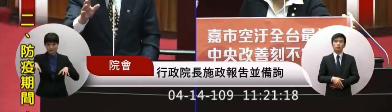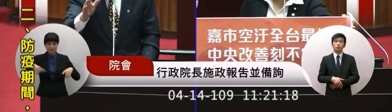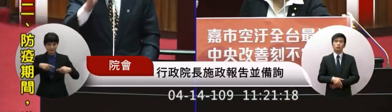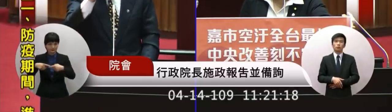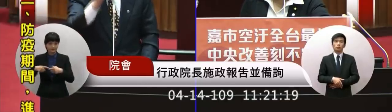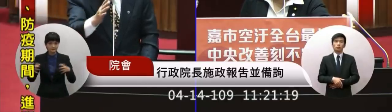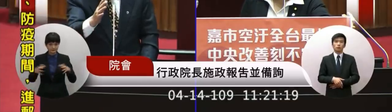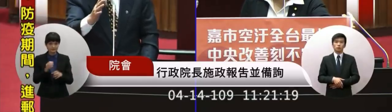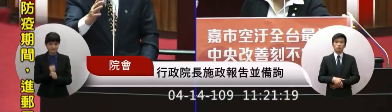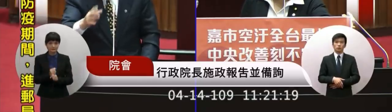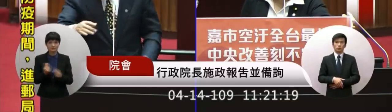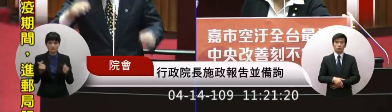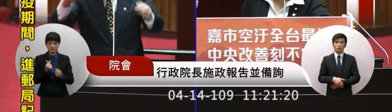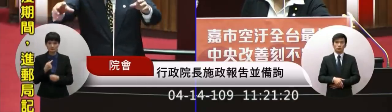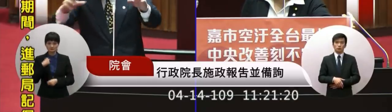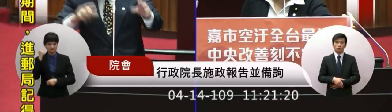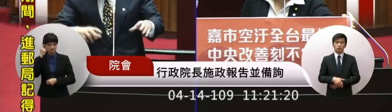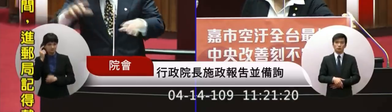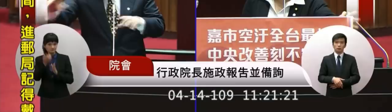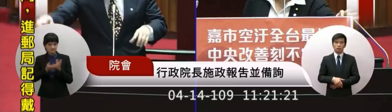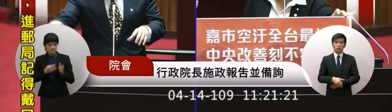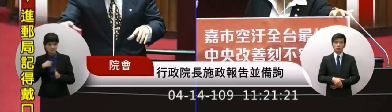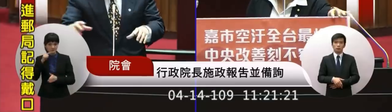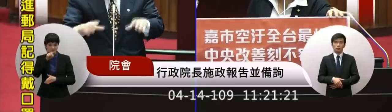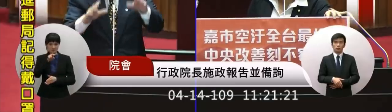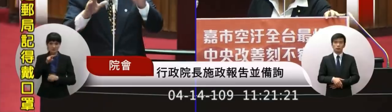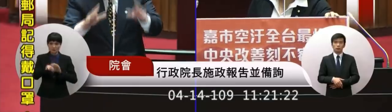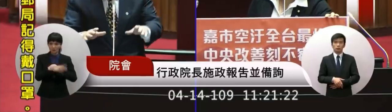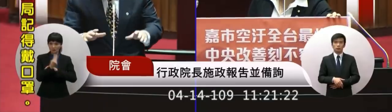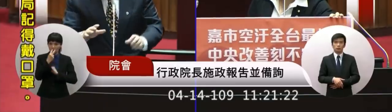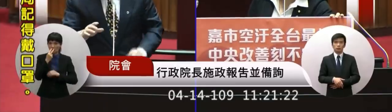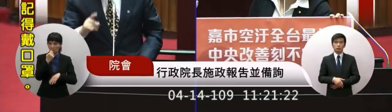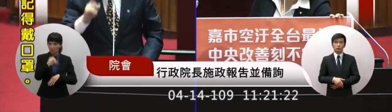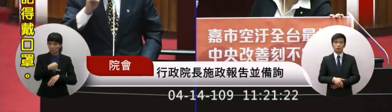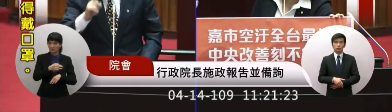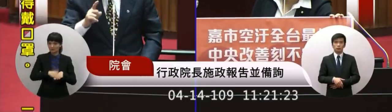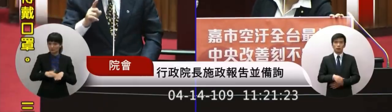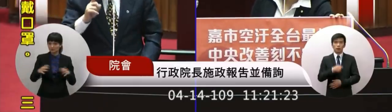預測空氣不好大家共同要怎麼做來改